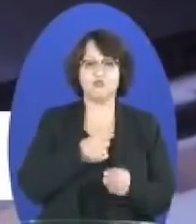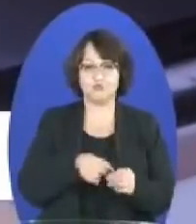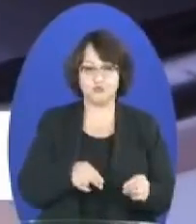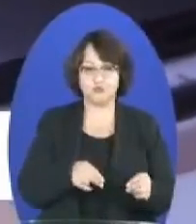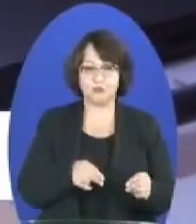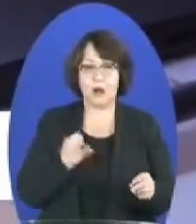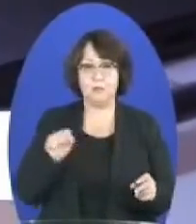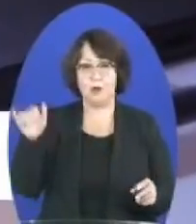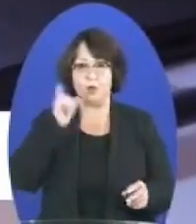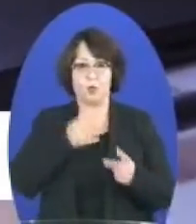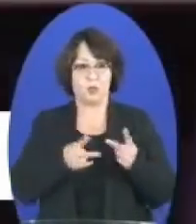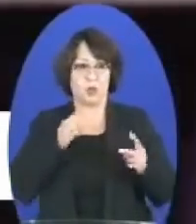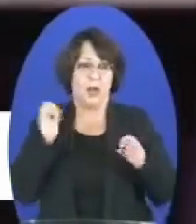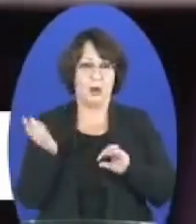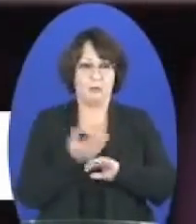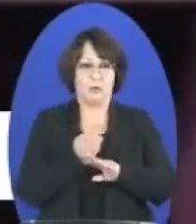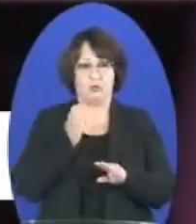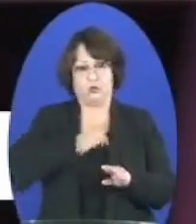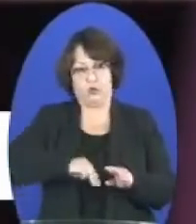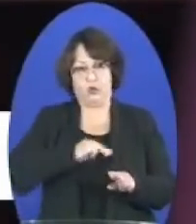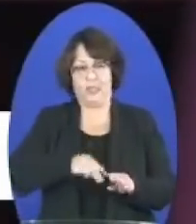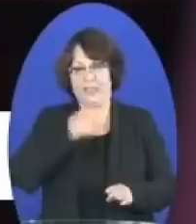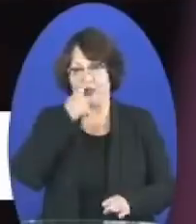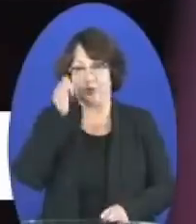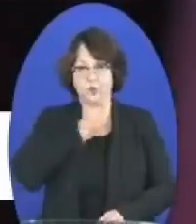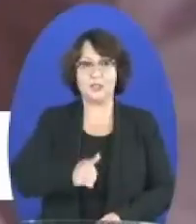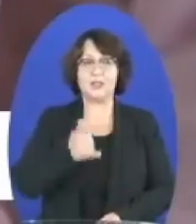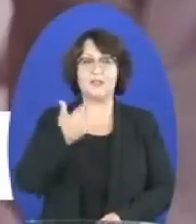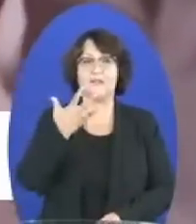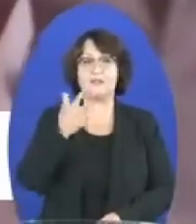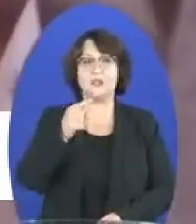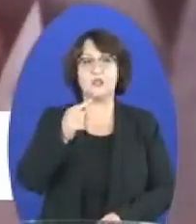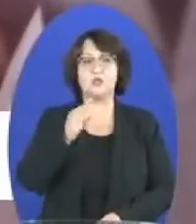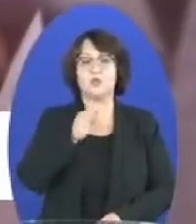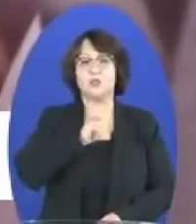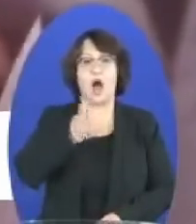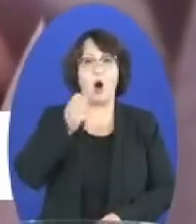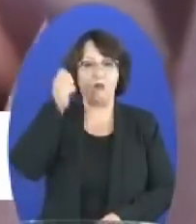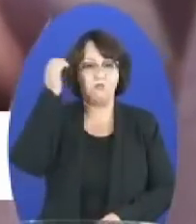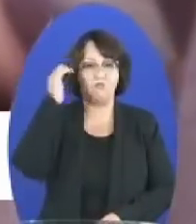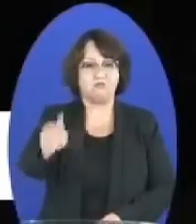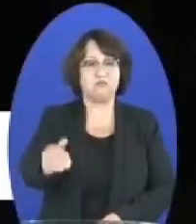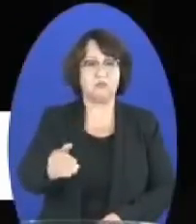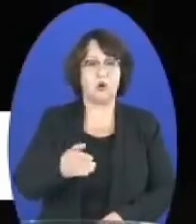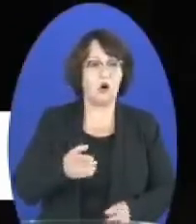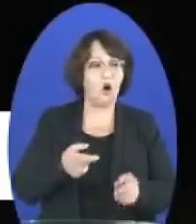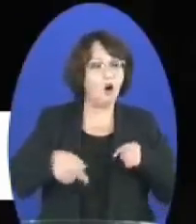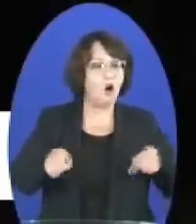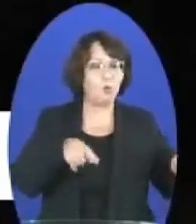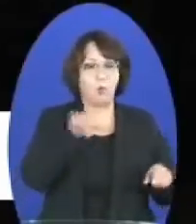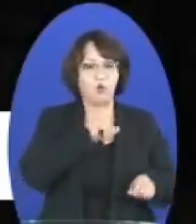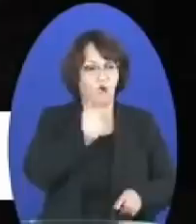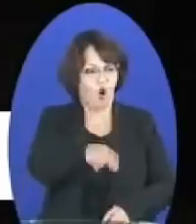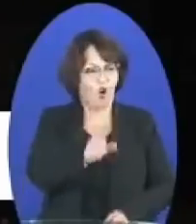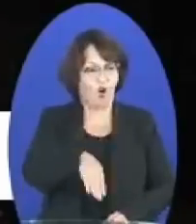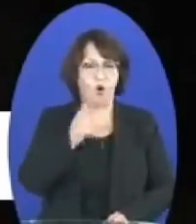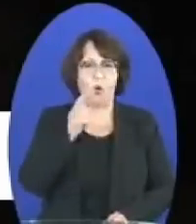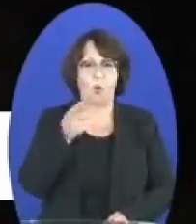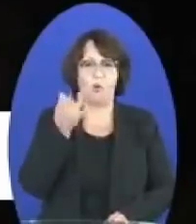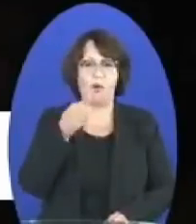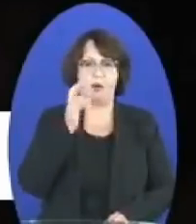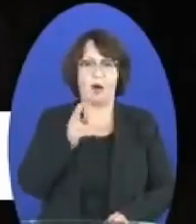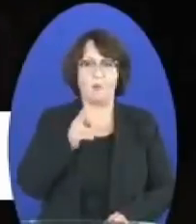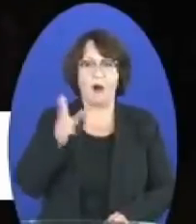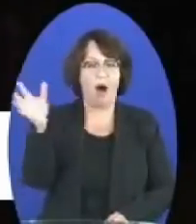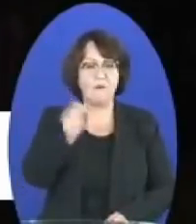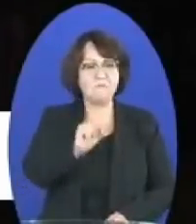байдлыг хамгаалах нэрийн дор хятадын Huawei компанийн 5G сүлжээнээс татгалзаж түнш болон холбоотон улс орнуудаа Huawei компанийн